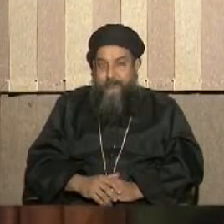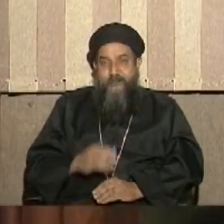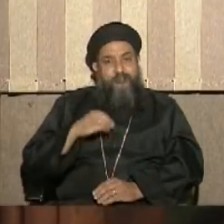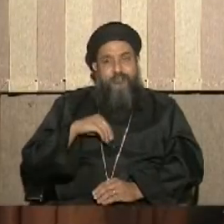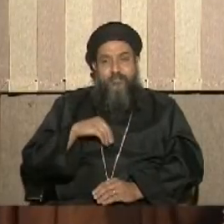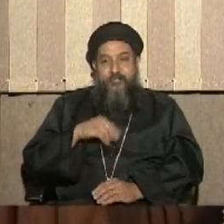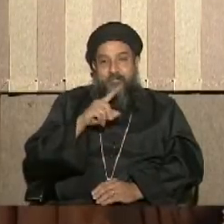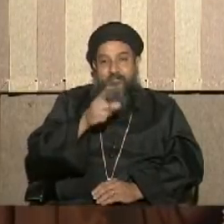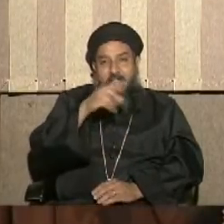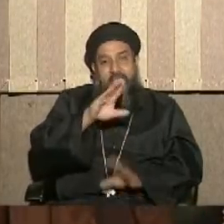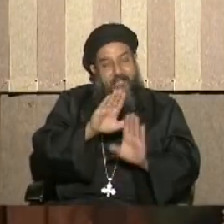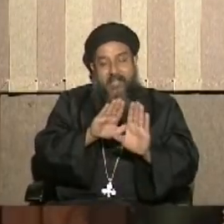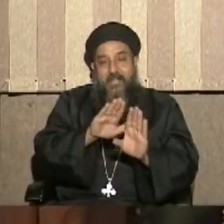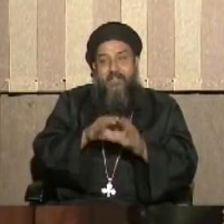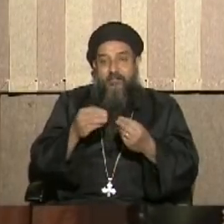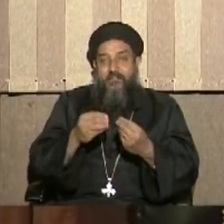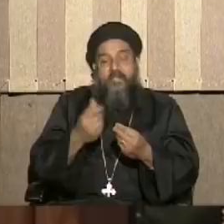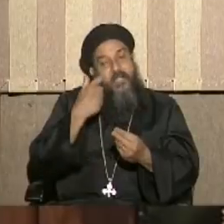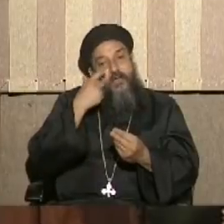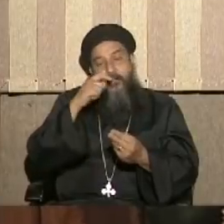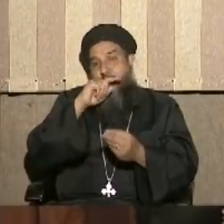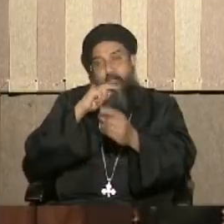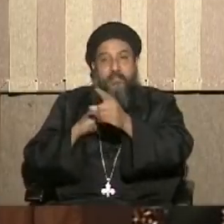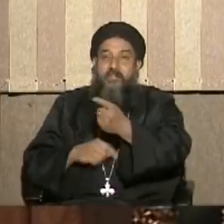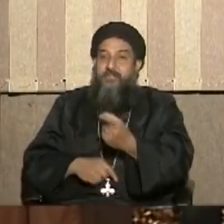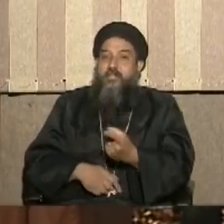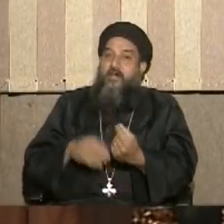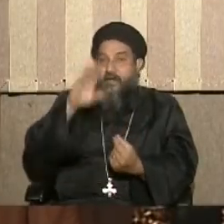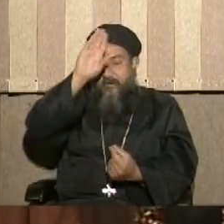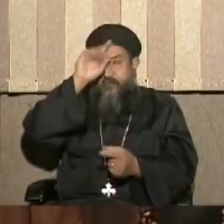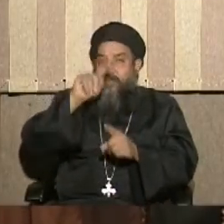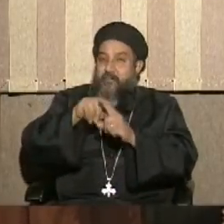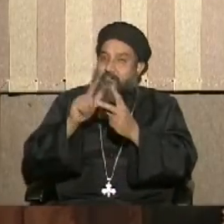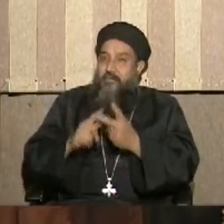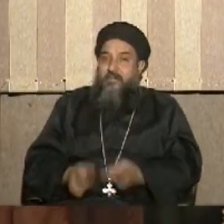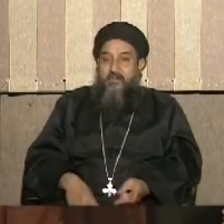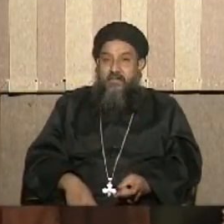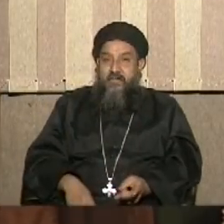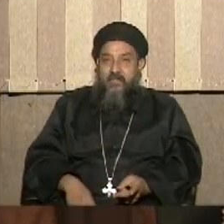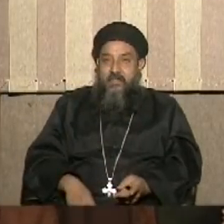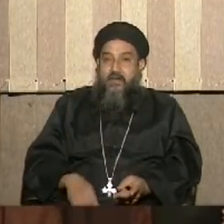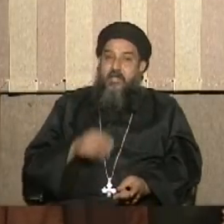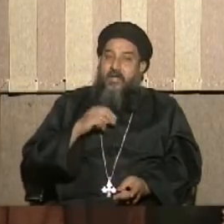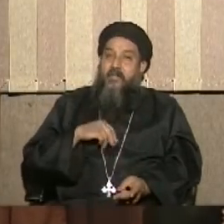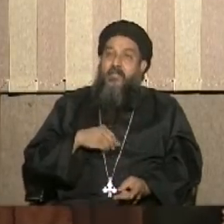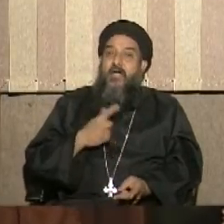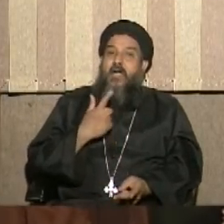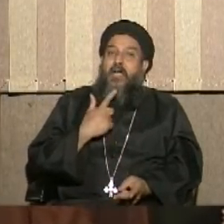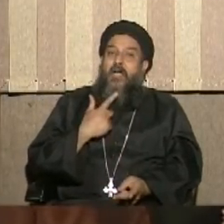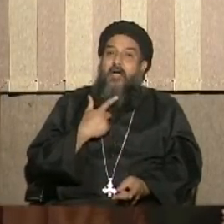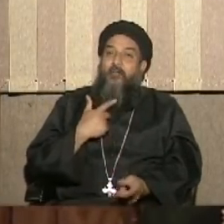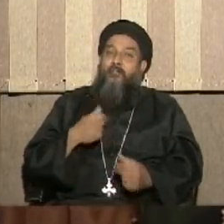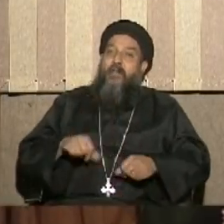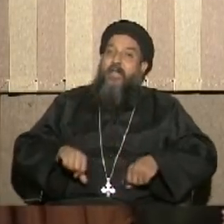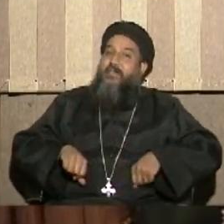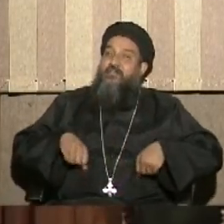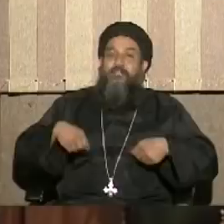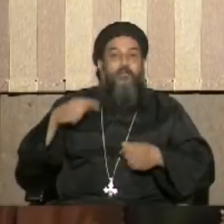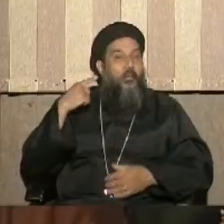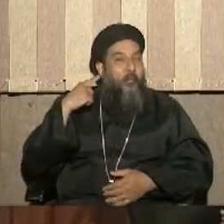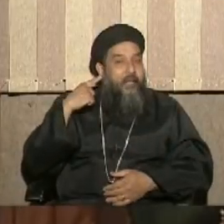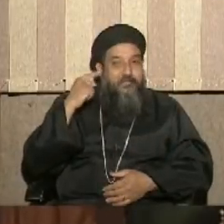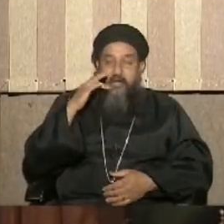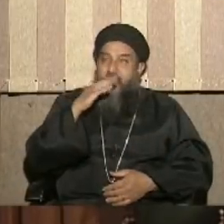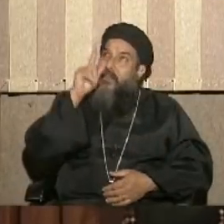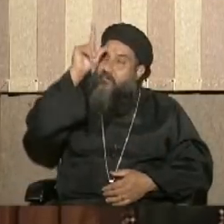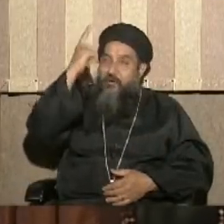لا بس أنتوا بعدين يا بشر، مين هياخد باله من فيودورا والإمبراطور؟ بس أنا بحب أقعد أسمع كلامكم